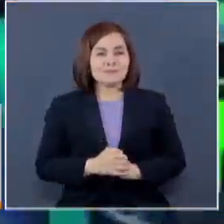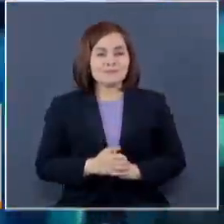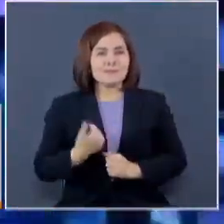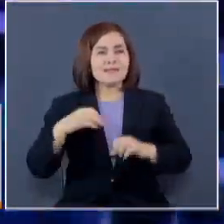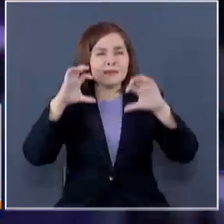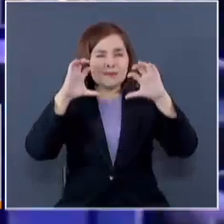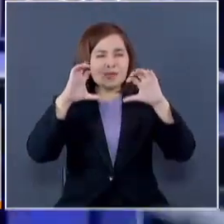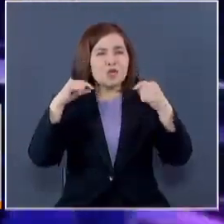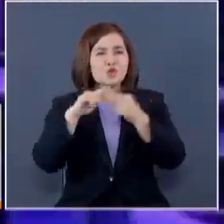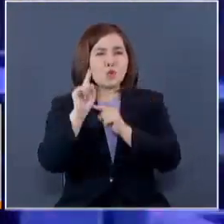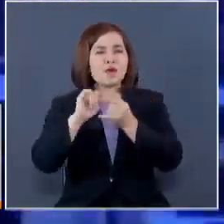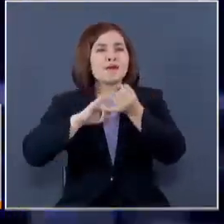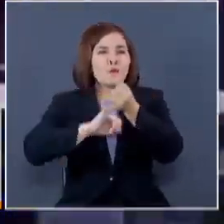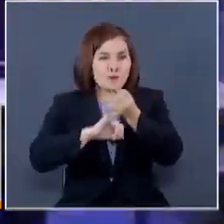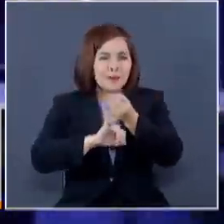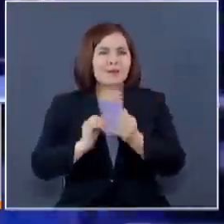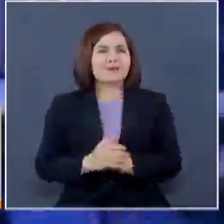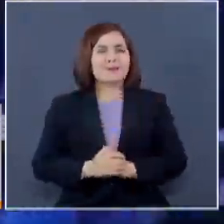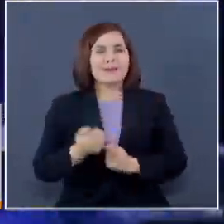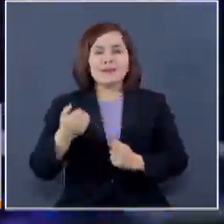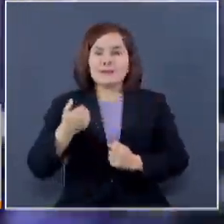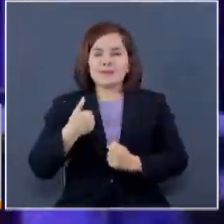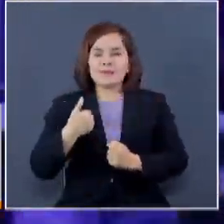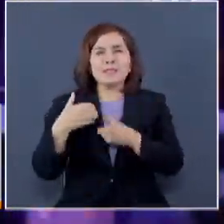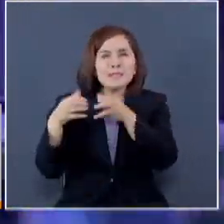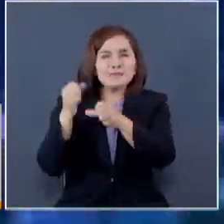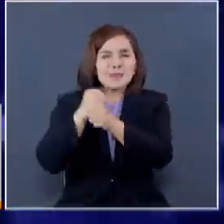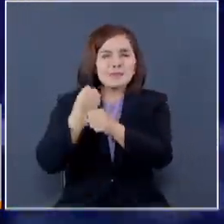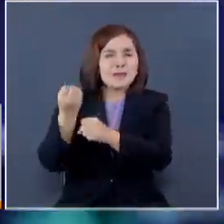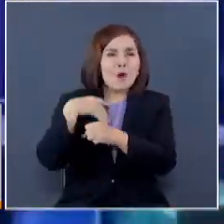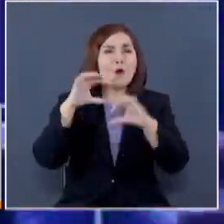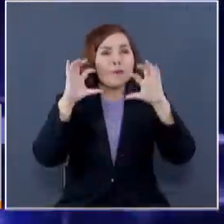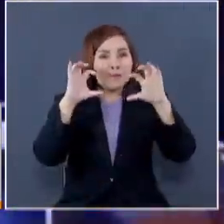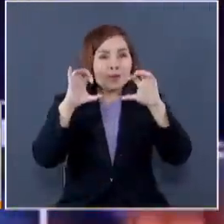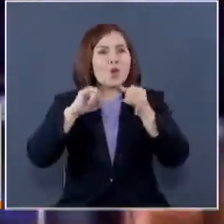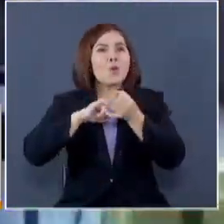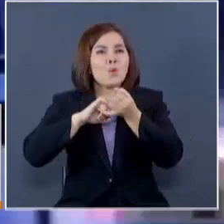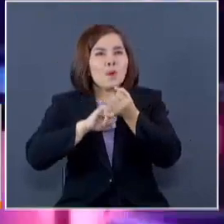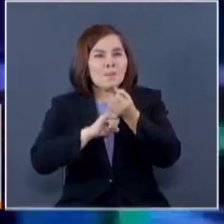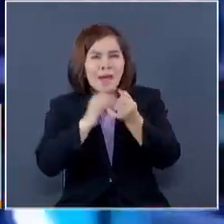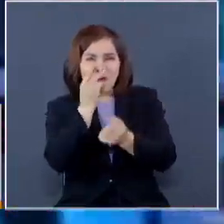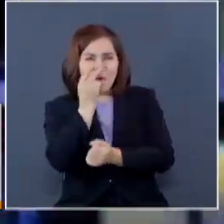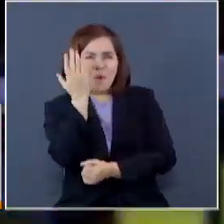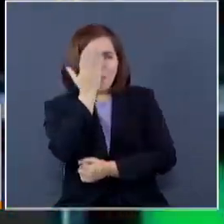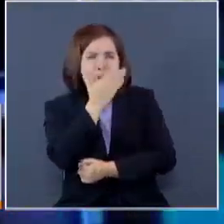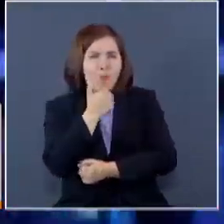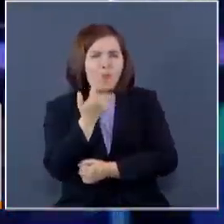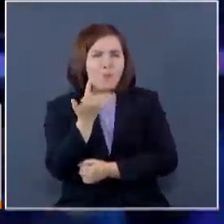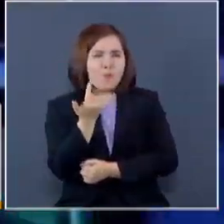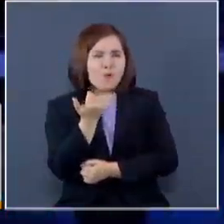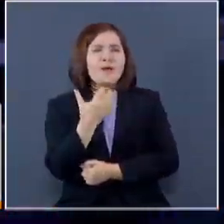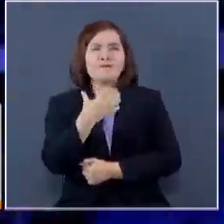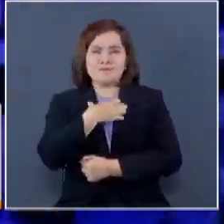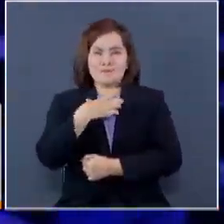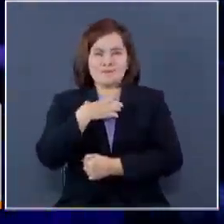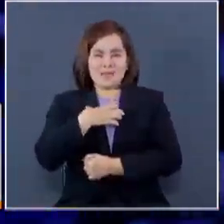แวมไพร์ก็มีเห็นทีมงานบอกฮะคุณผู้ชมบอกว่าผีแวมไพร์บางคนนี่สวยมากถึงขนาดบางคนอยากจะเป็นหมอป